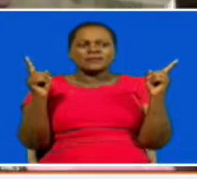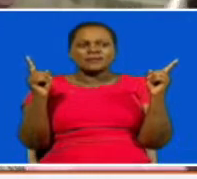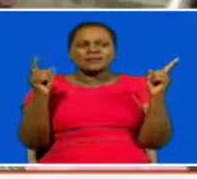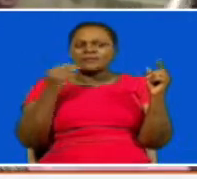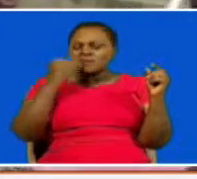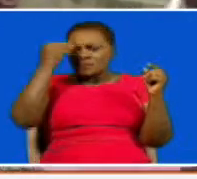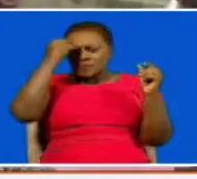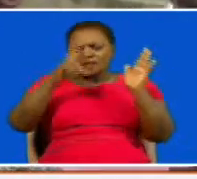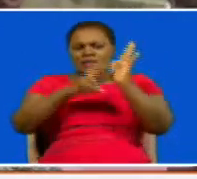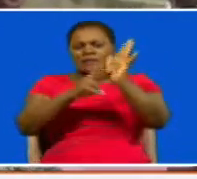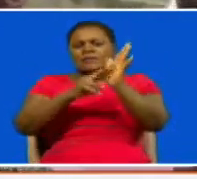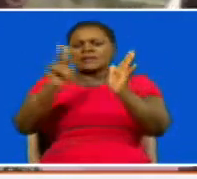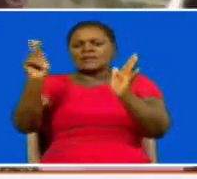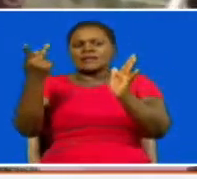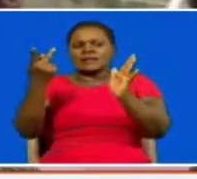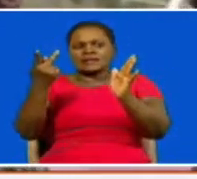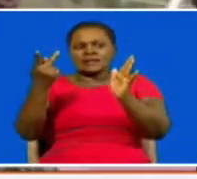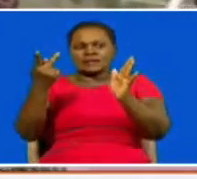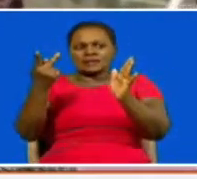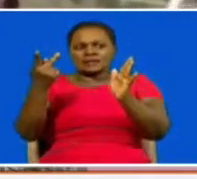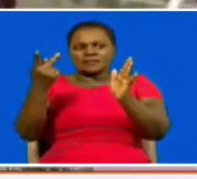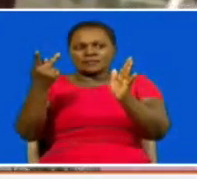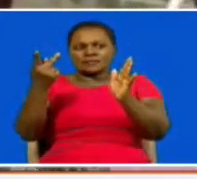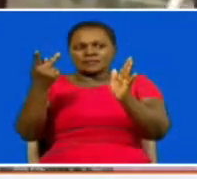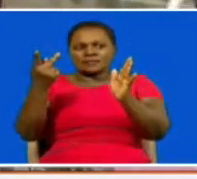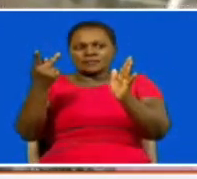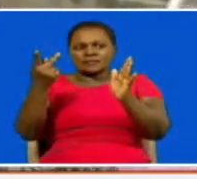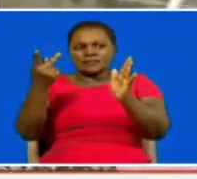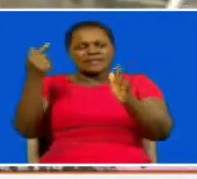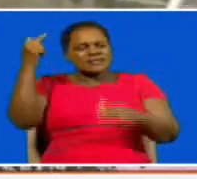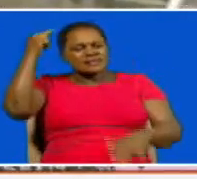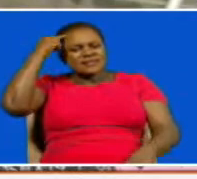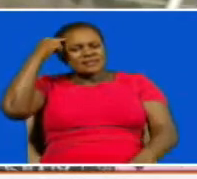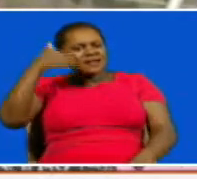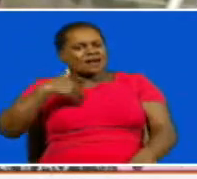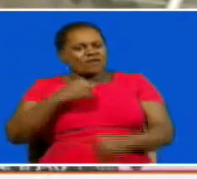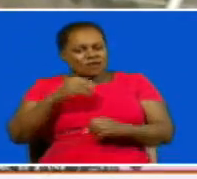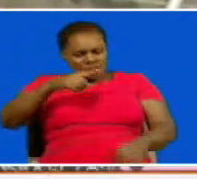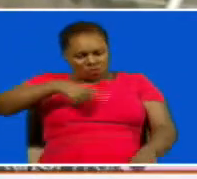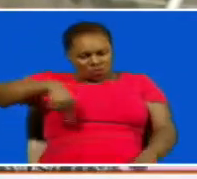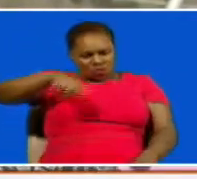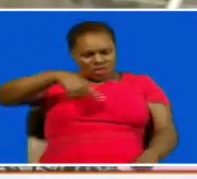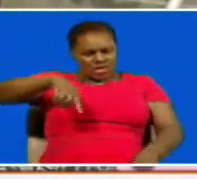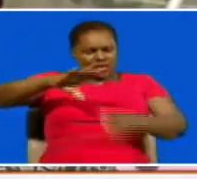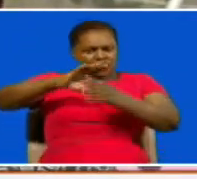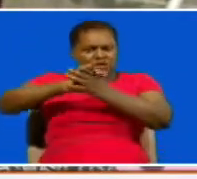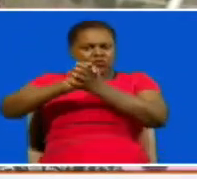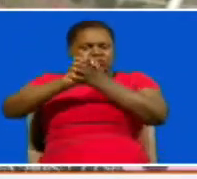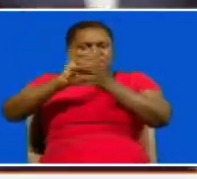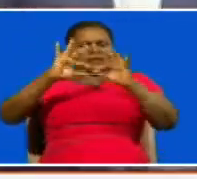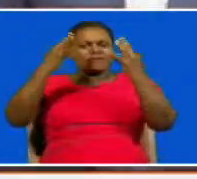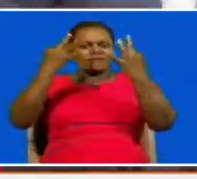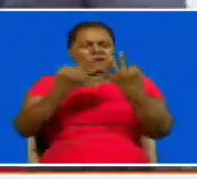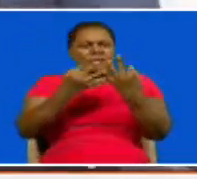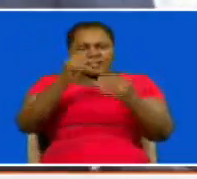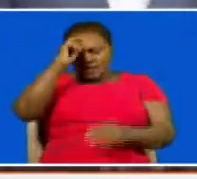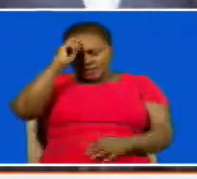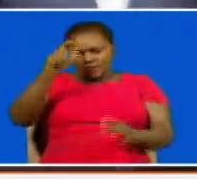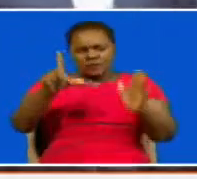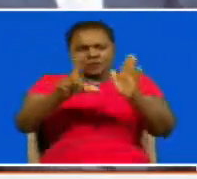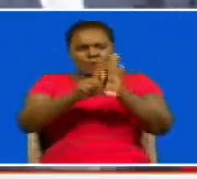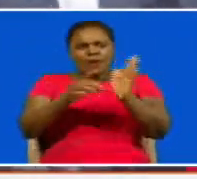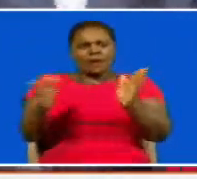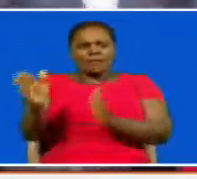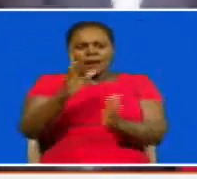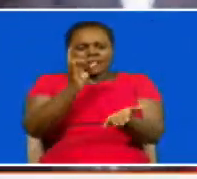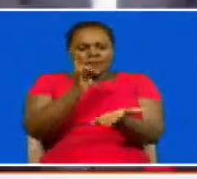present to Kenyans something that they cooked in River Road does not make sense. So we as Jubilee family respect the rule of law. Na mchakato